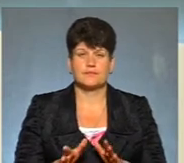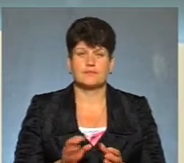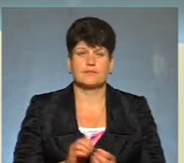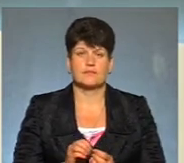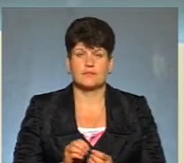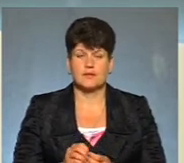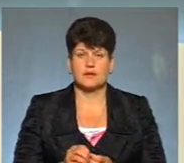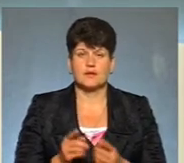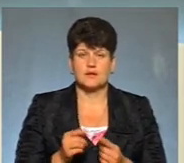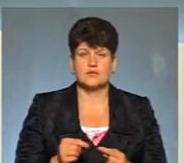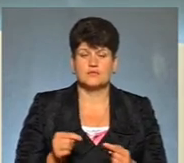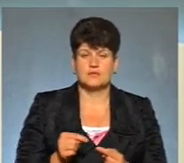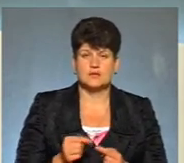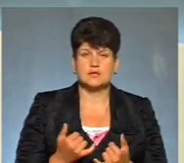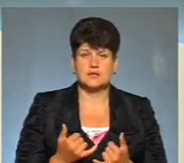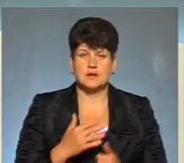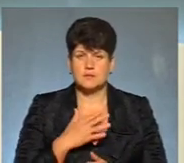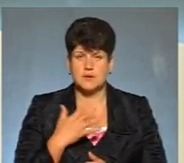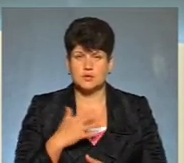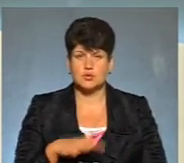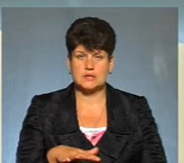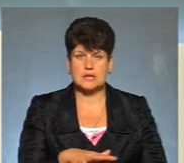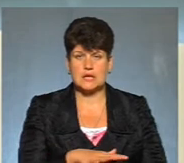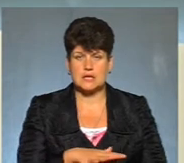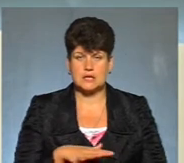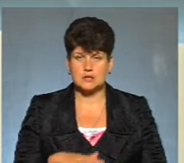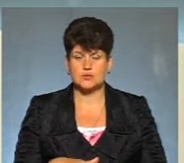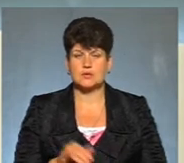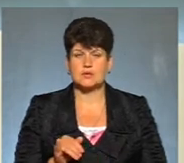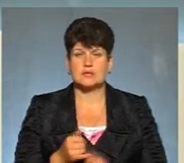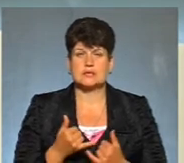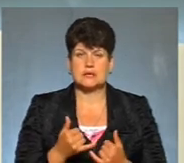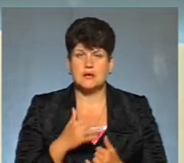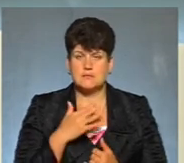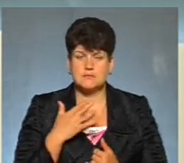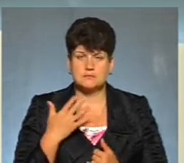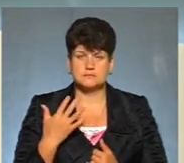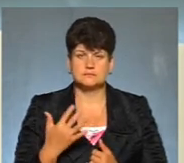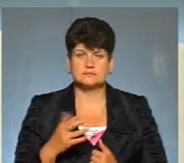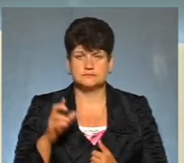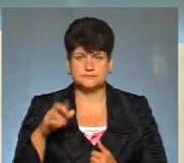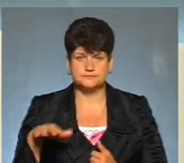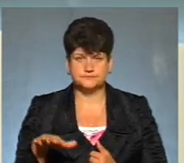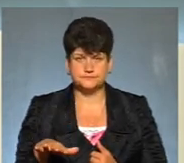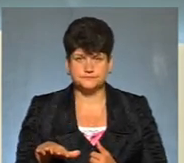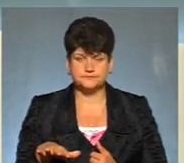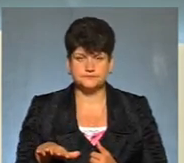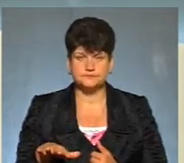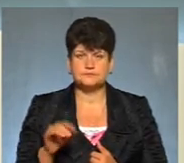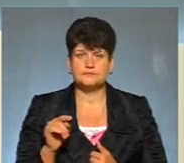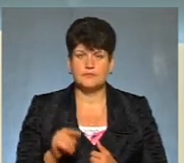і визначений для багатьох територій і для багатьох країн.